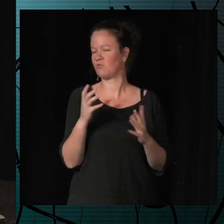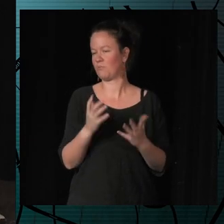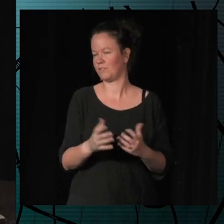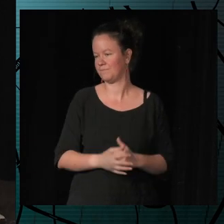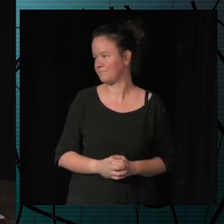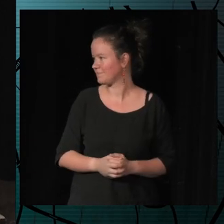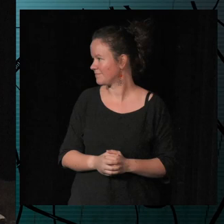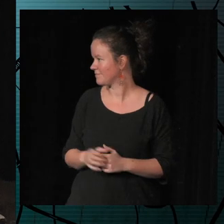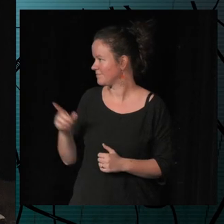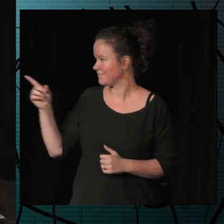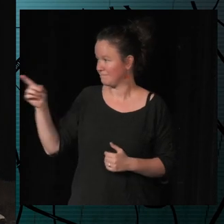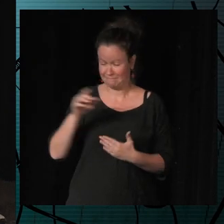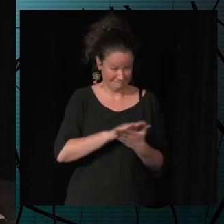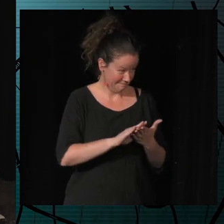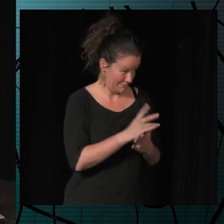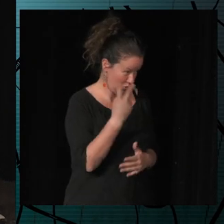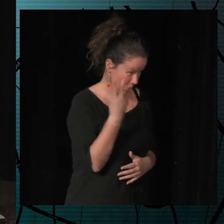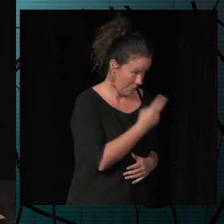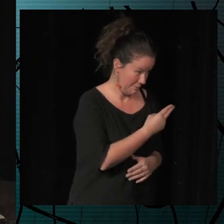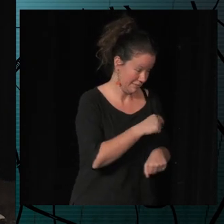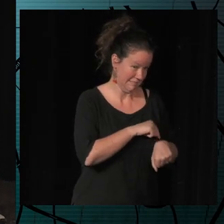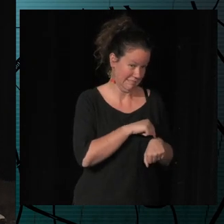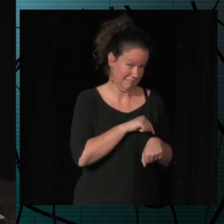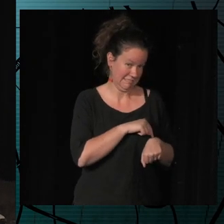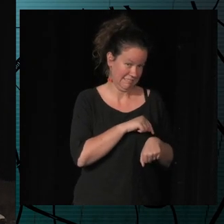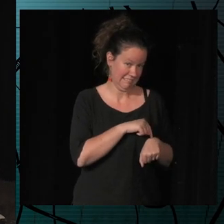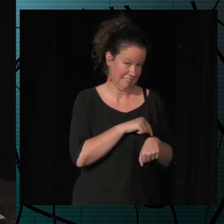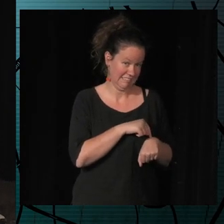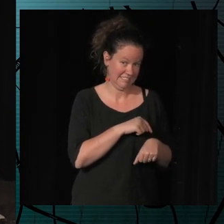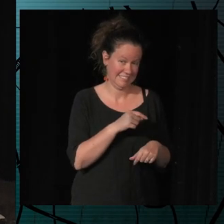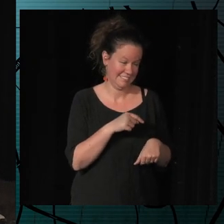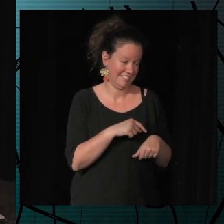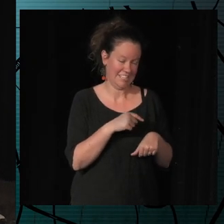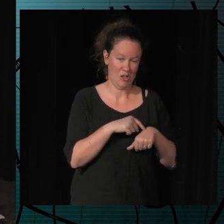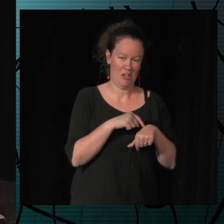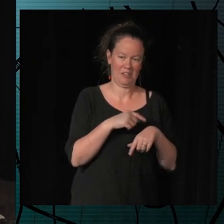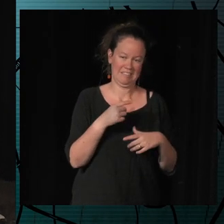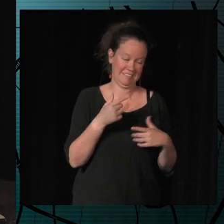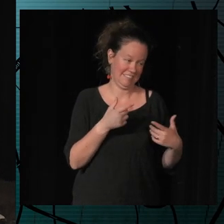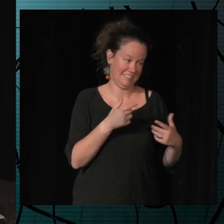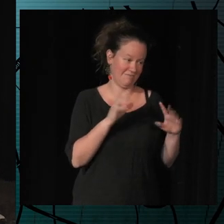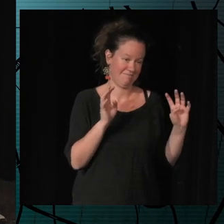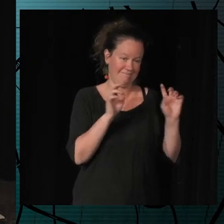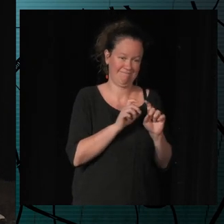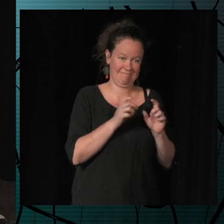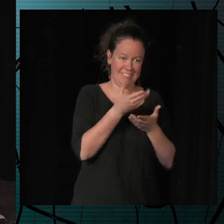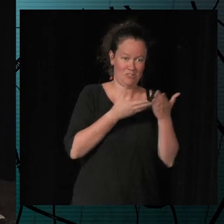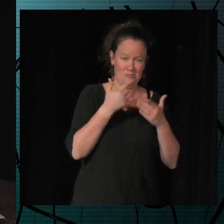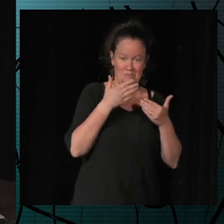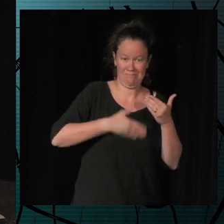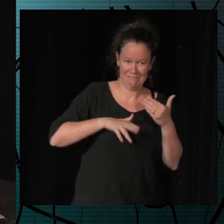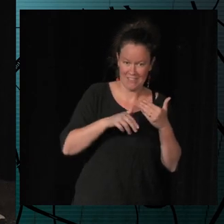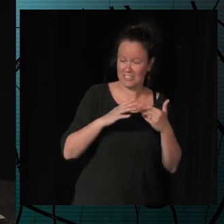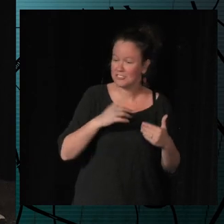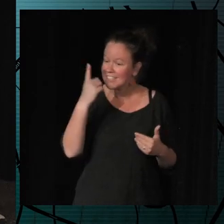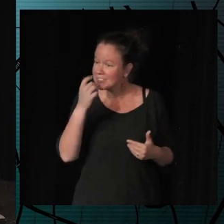je suis désolé je vous interromps si on veut prendre une petite question va falloir s'arrêter là pour la première table ronde ça passe si vite y a-t-il une question